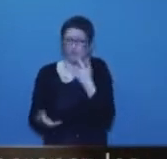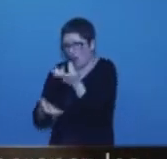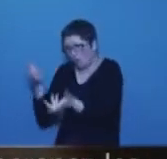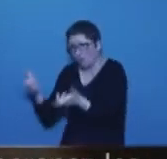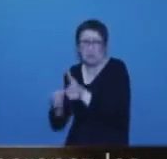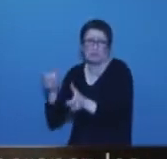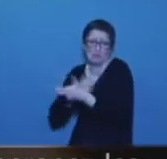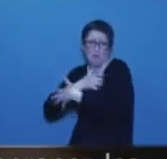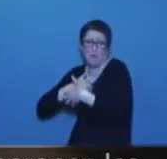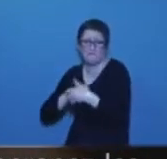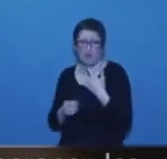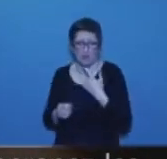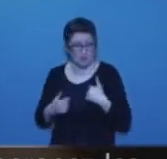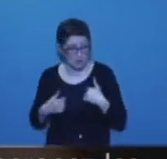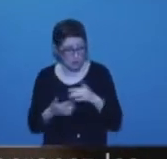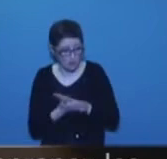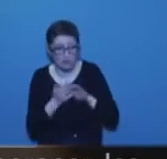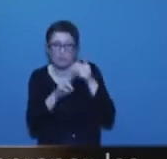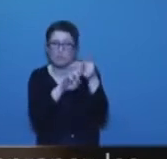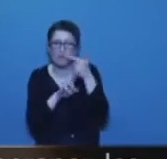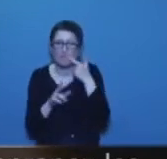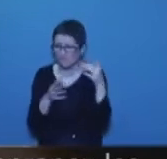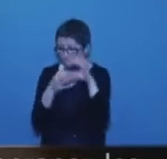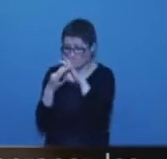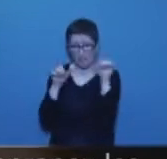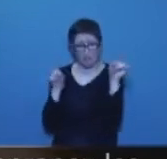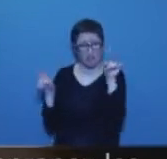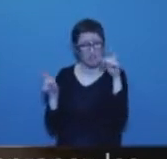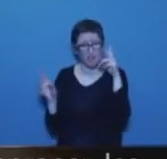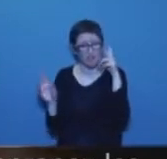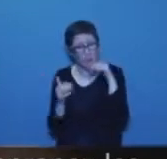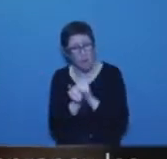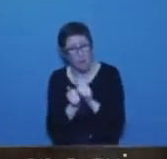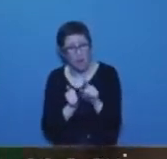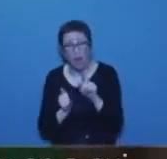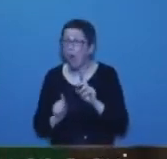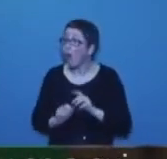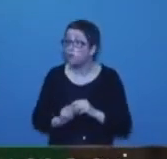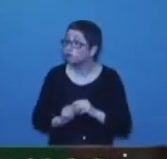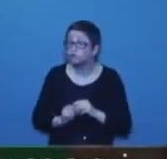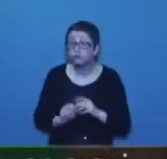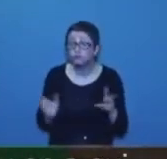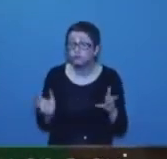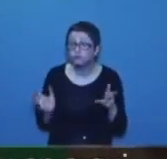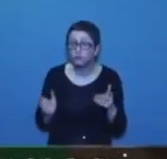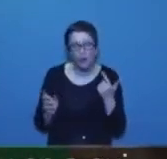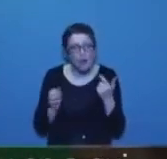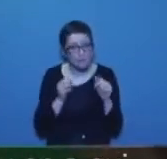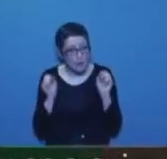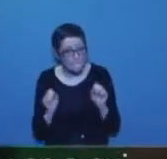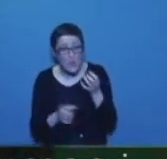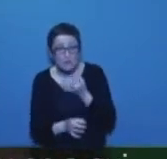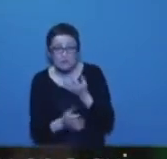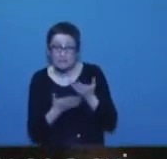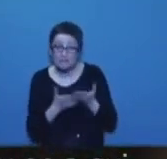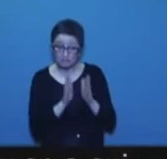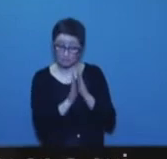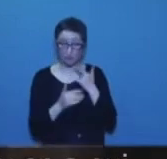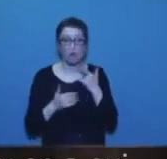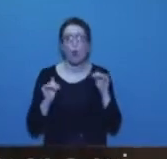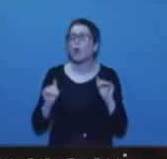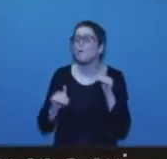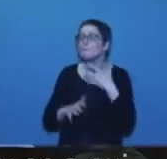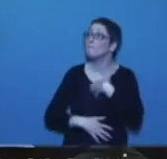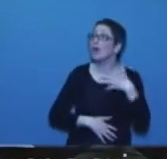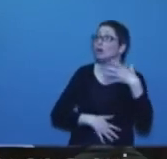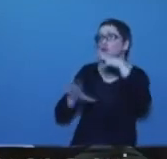pas le rapport de l'un à l'autre ?» Non, il ne le voit pas. Et il me dit « Mais enfin monsieur Mélenchon, vous n'allez quand même pas nous dire que les riches prennent